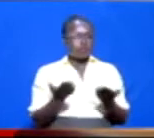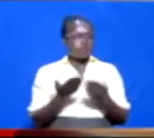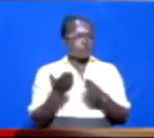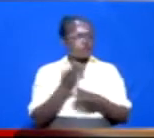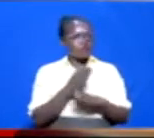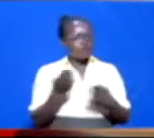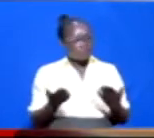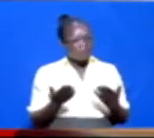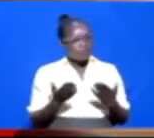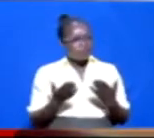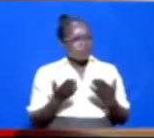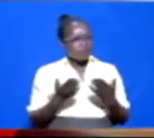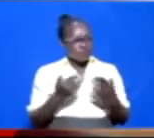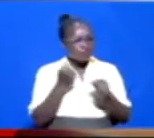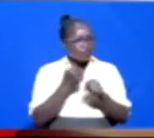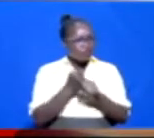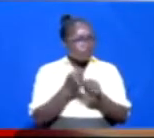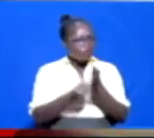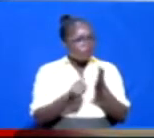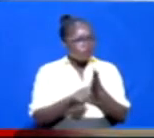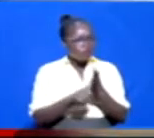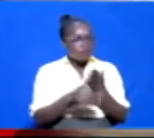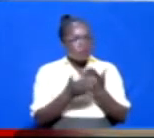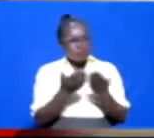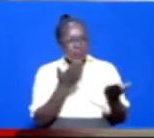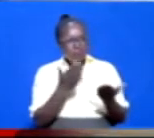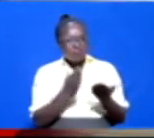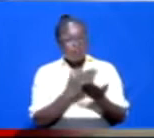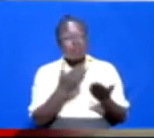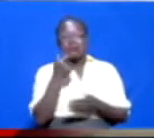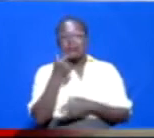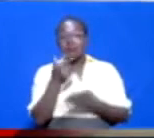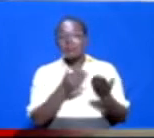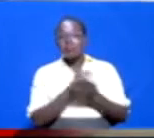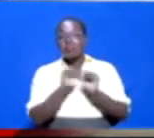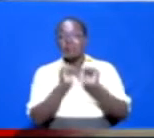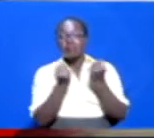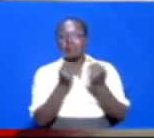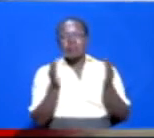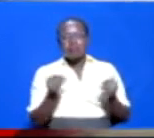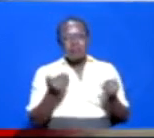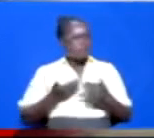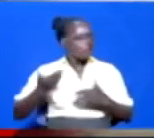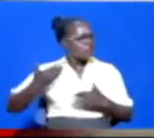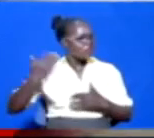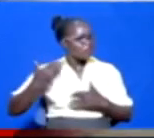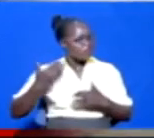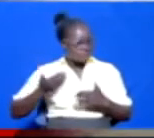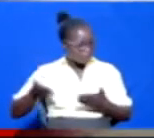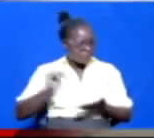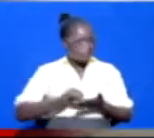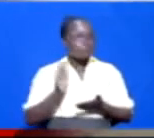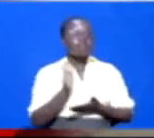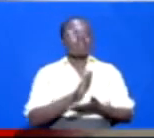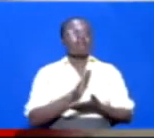binadamu. Kuna yale matatizo, pengine kuna jambo ulisema kupitia kwenye mtandao wa kijamii kitambo, yanakuja kukuletea